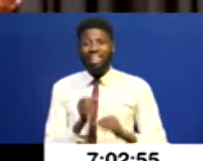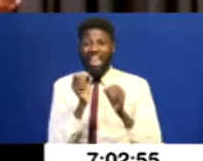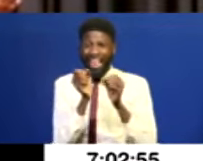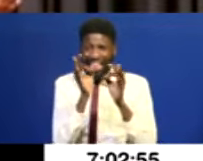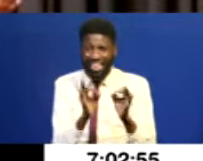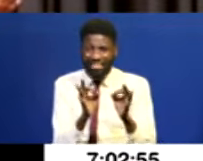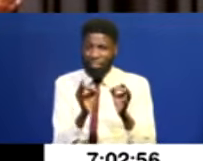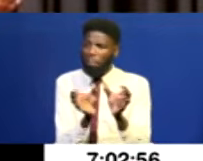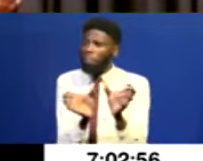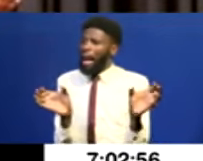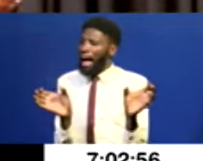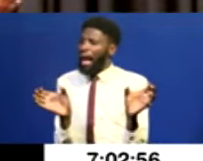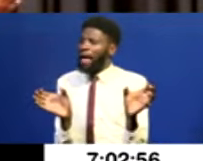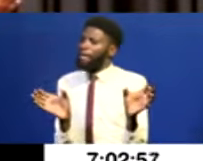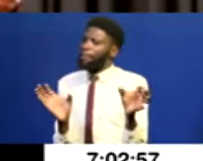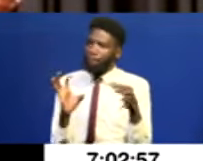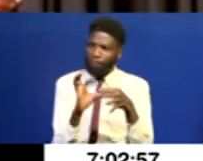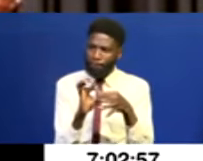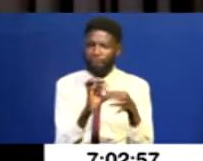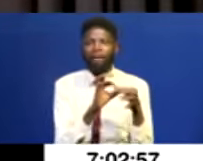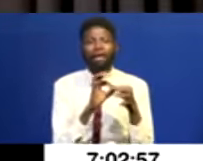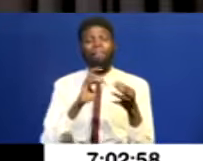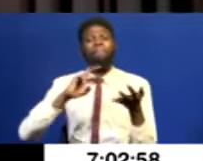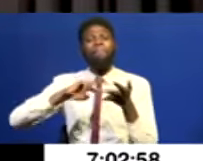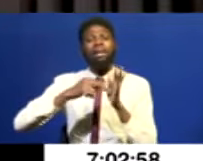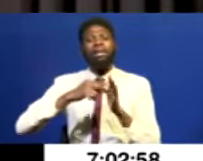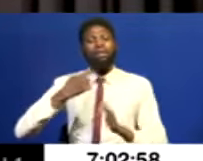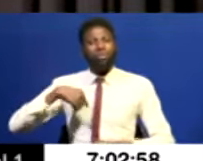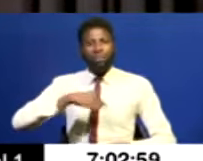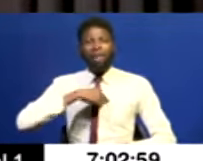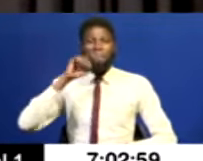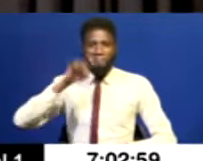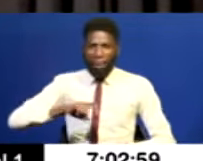sacrifice for the better. We want to